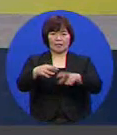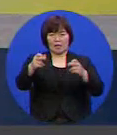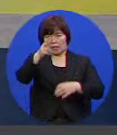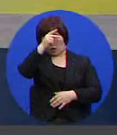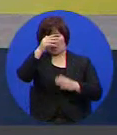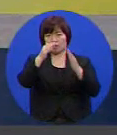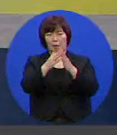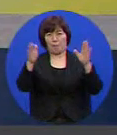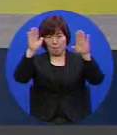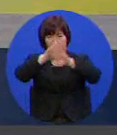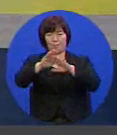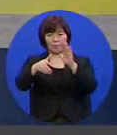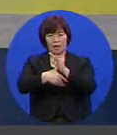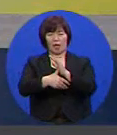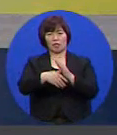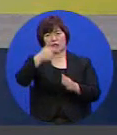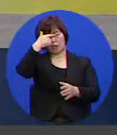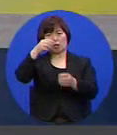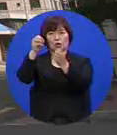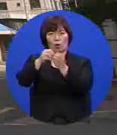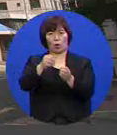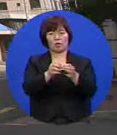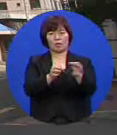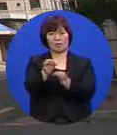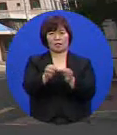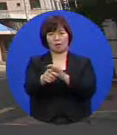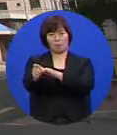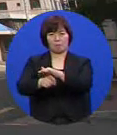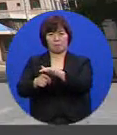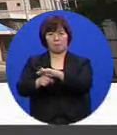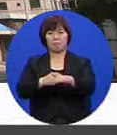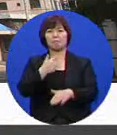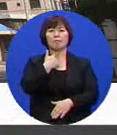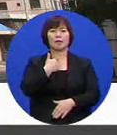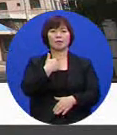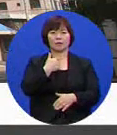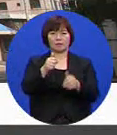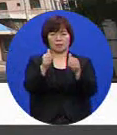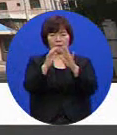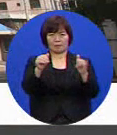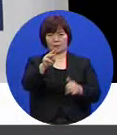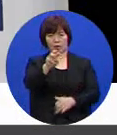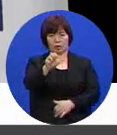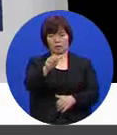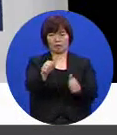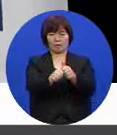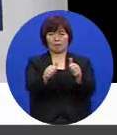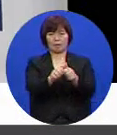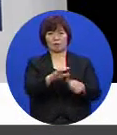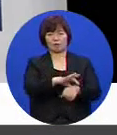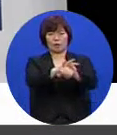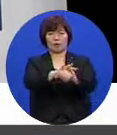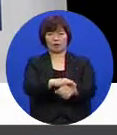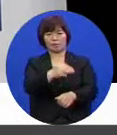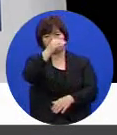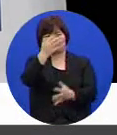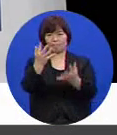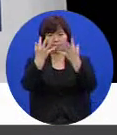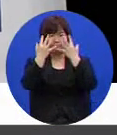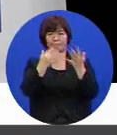진안경찰서는 심야 시간을 틈타 전통시장에서 상습 절도 행각을 벌인 혐의로 35살 송모 씨를 붙잡아